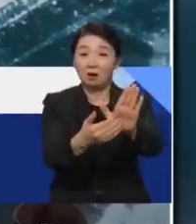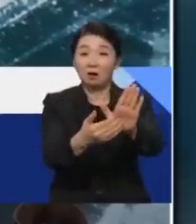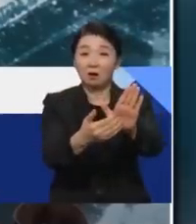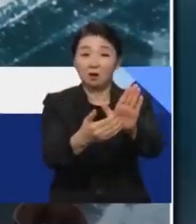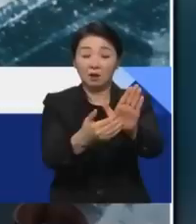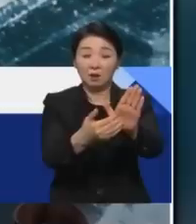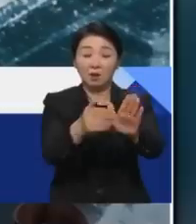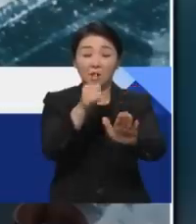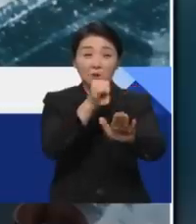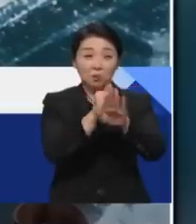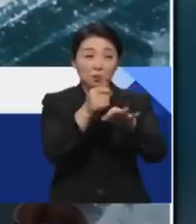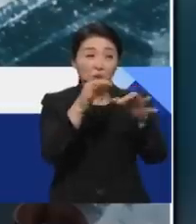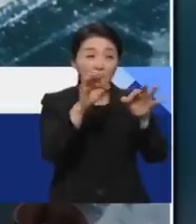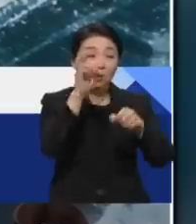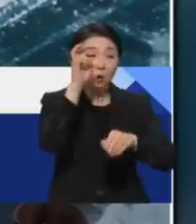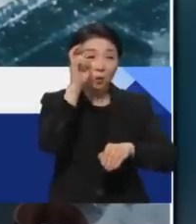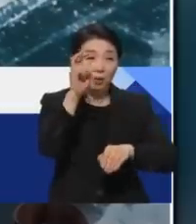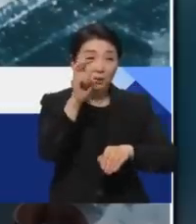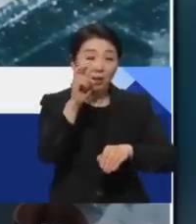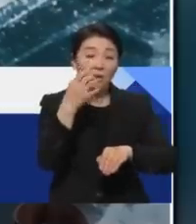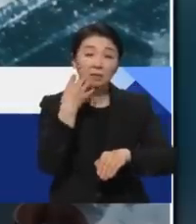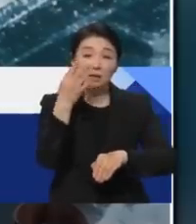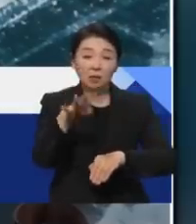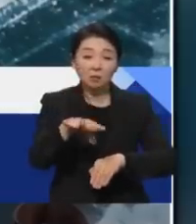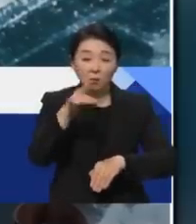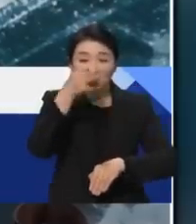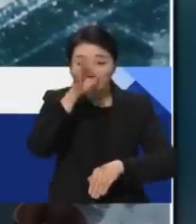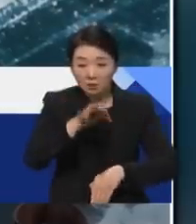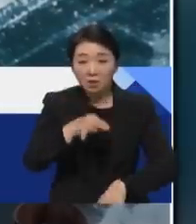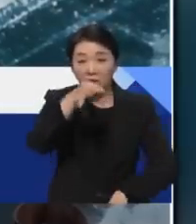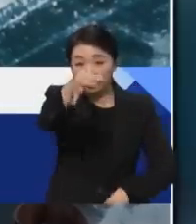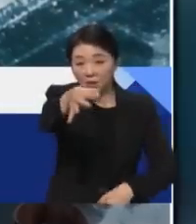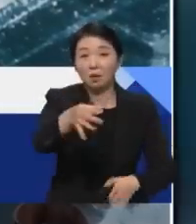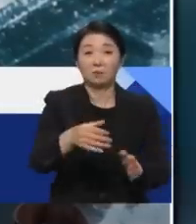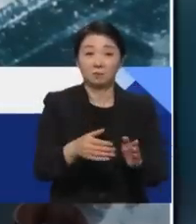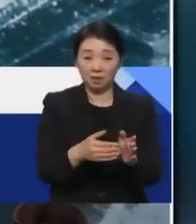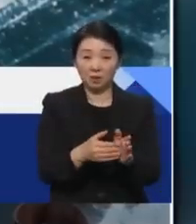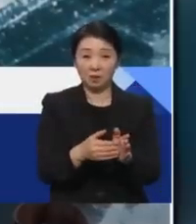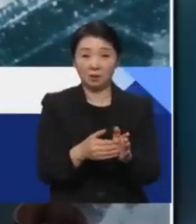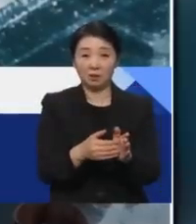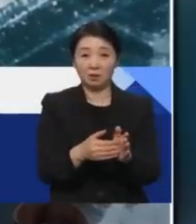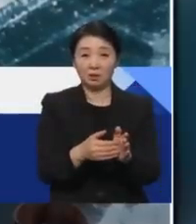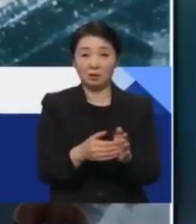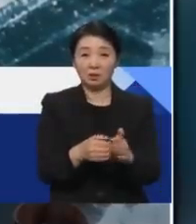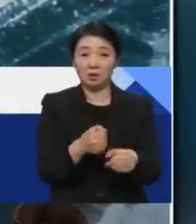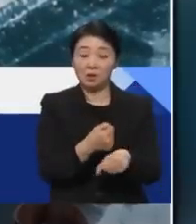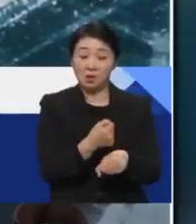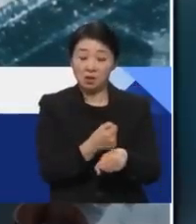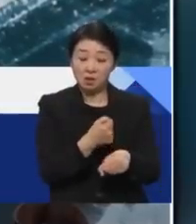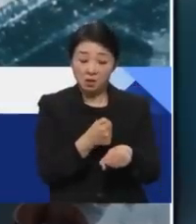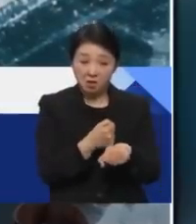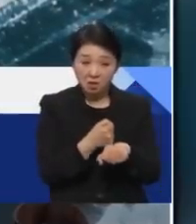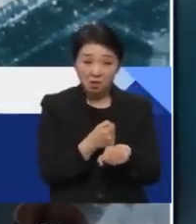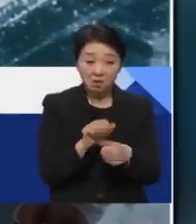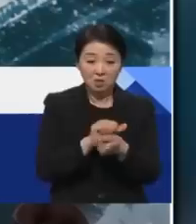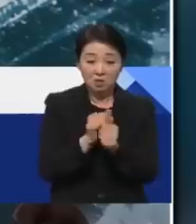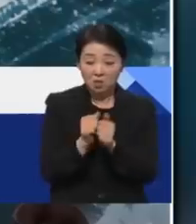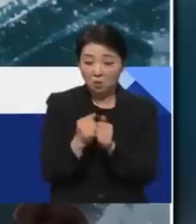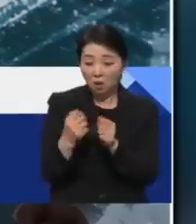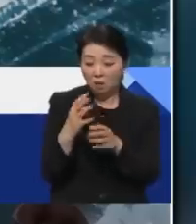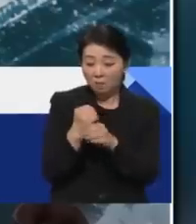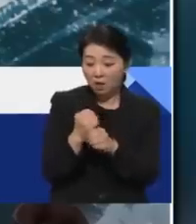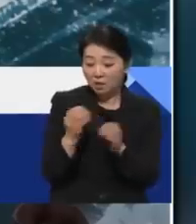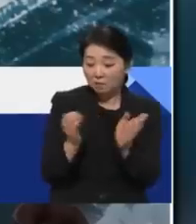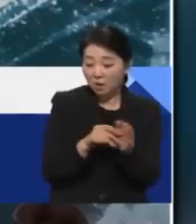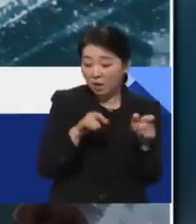금융사에 4개월치 선이자를 납부를 했고 그렇게 하는 등 만기 연장을